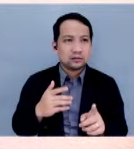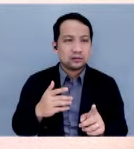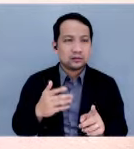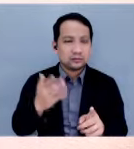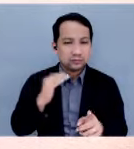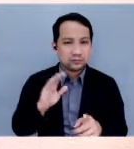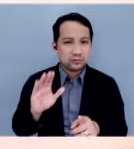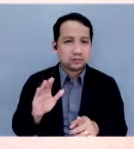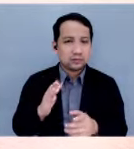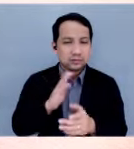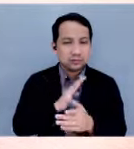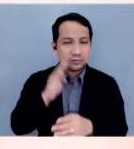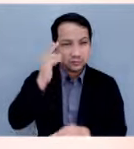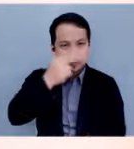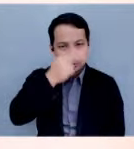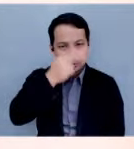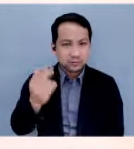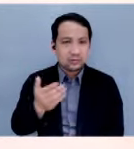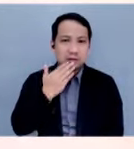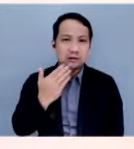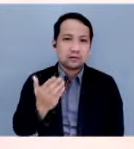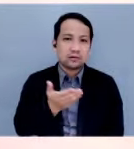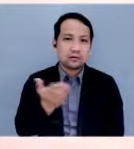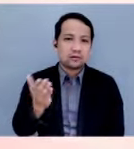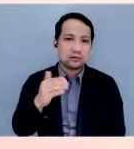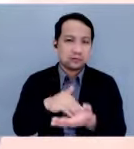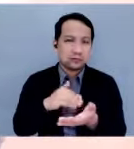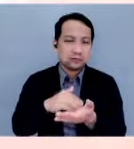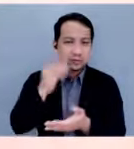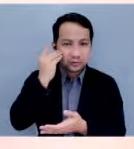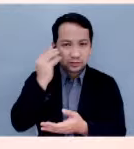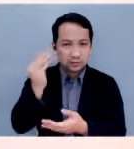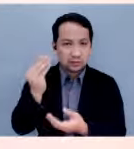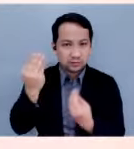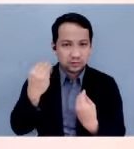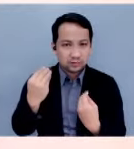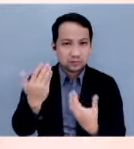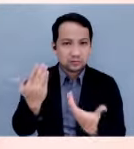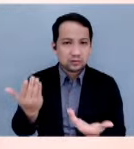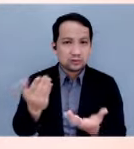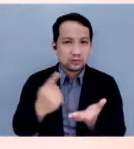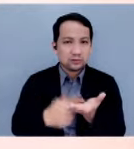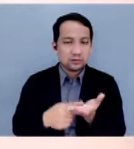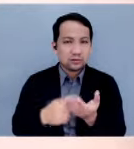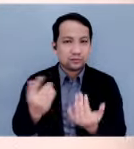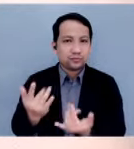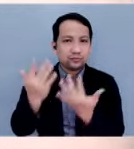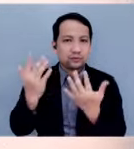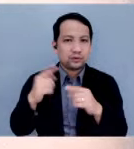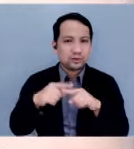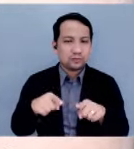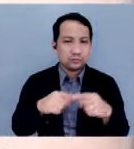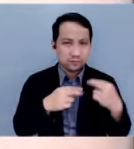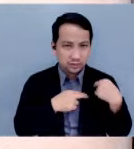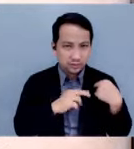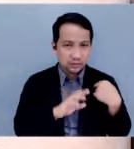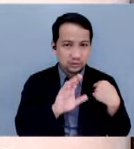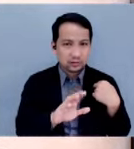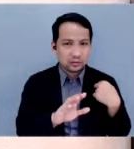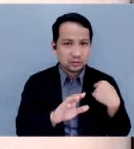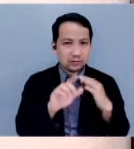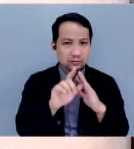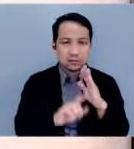pagiging bayani. Maraming salamat, Doc Dec, sa lahat na tinuro niyo sa amin. Ito naman po, usapang sunog. May pananagutan ba sa batas ang